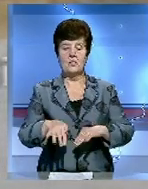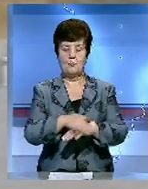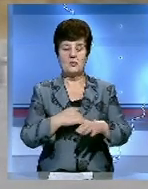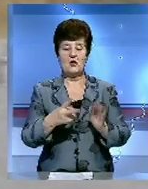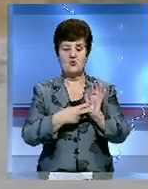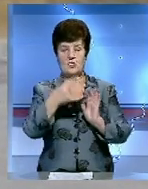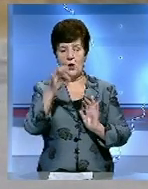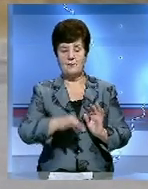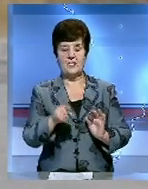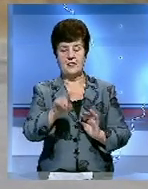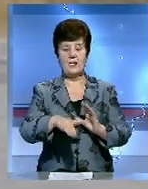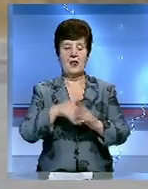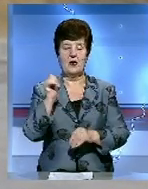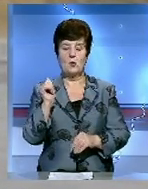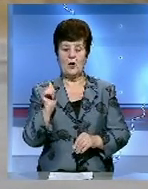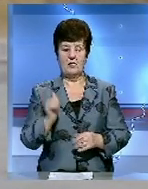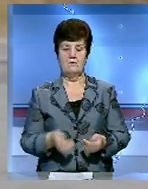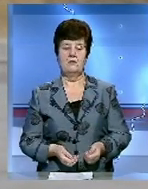potențialii alegători.